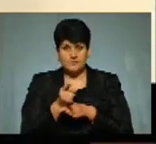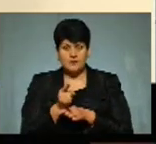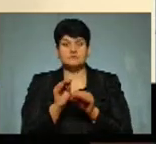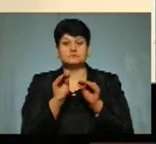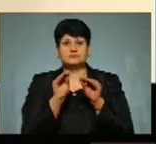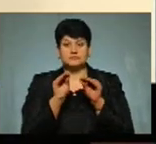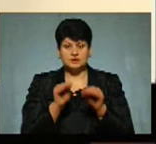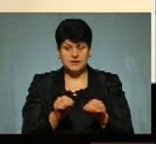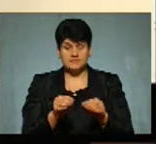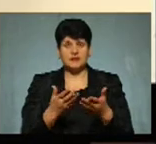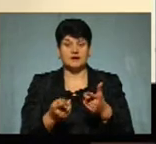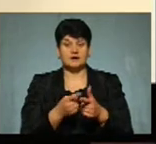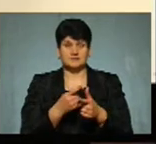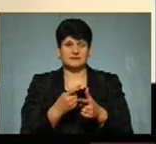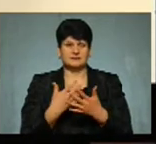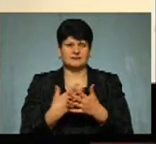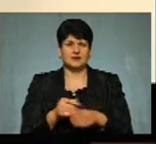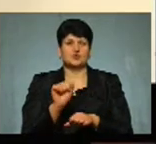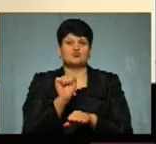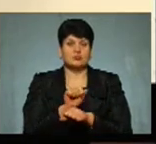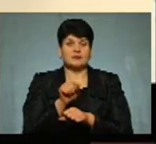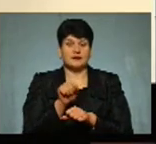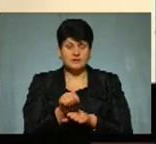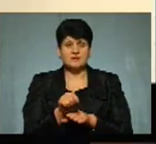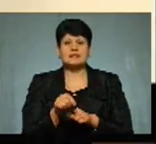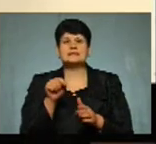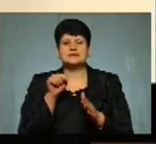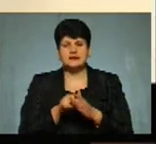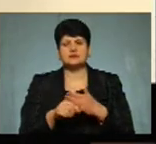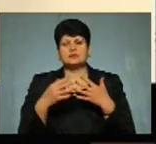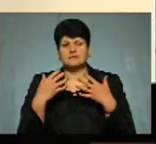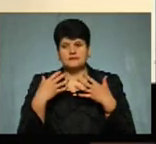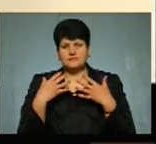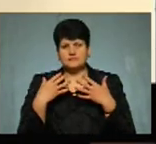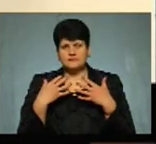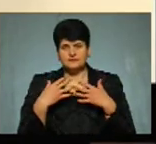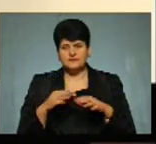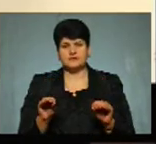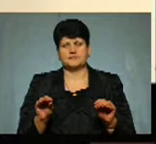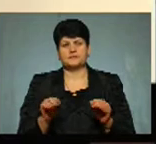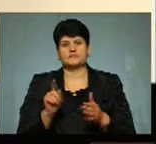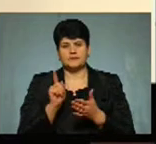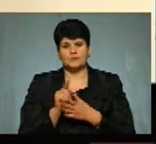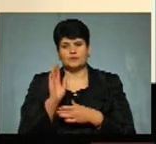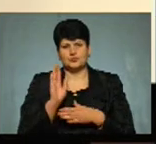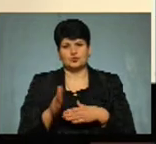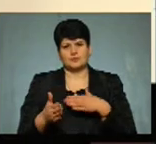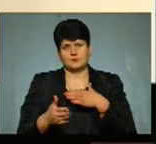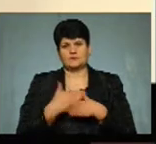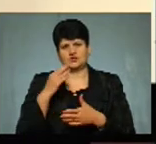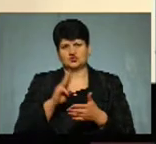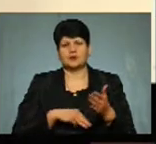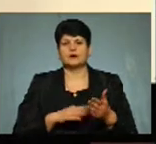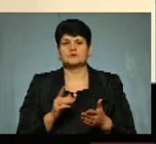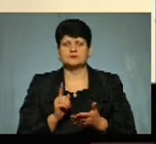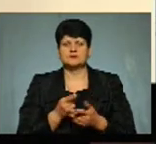водій зупинився, тоді, значить, повинно йти, ну, тобто, повинні бути якісь штрафні санкції